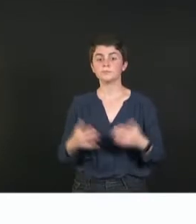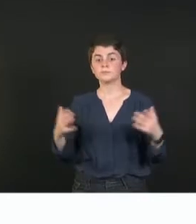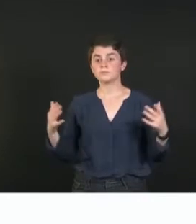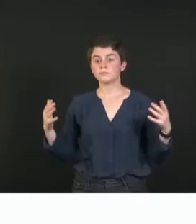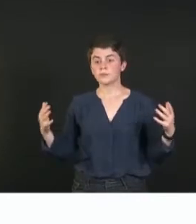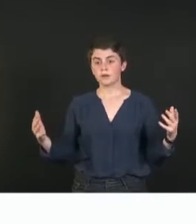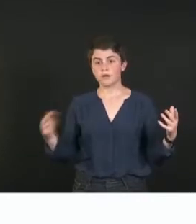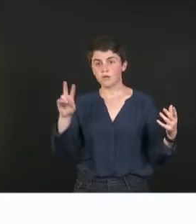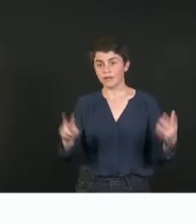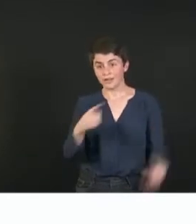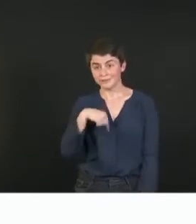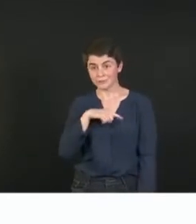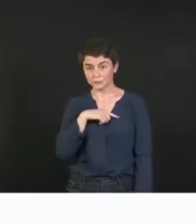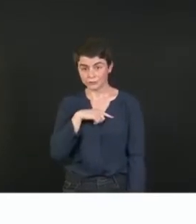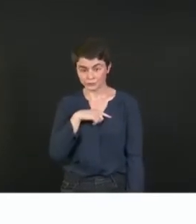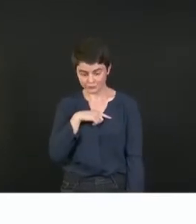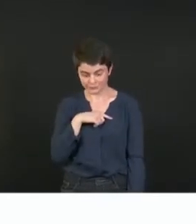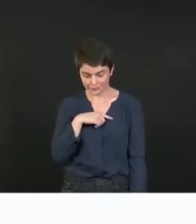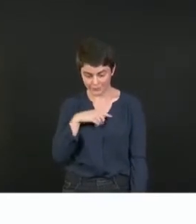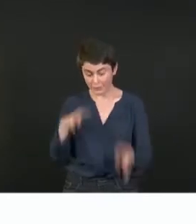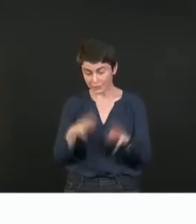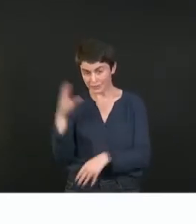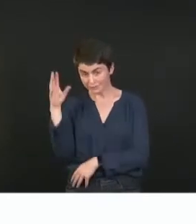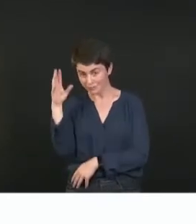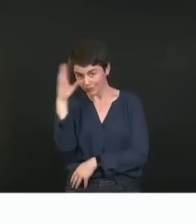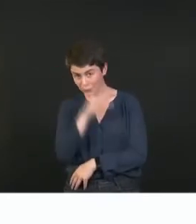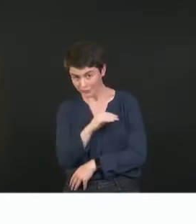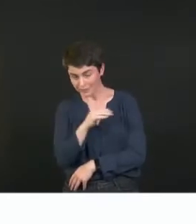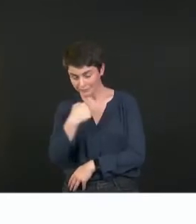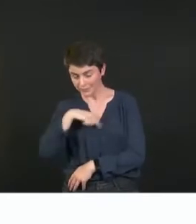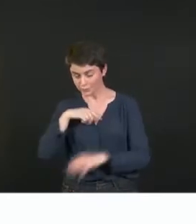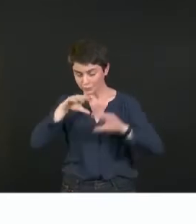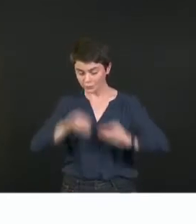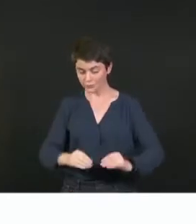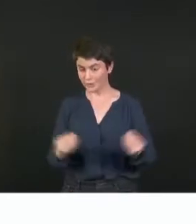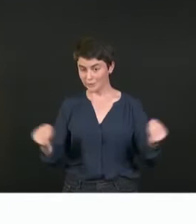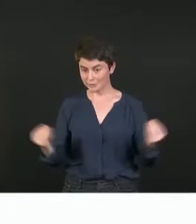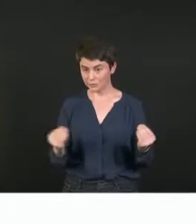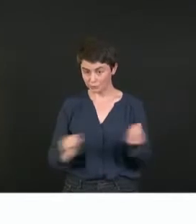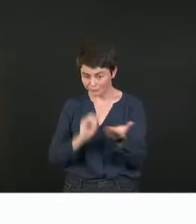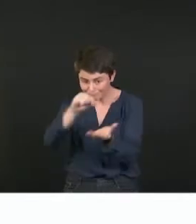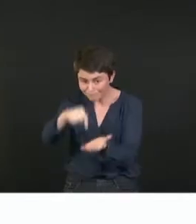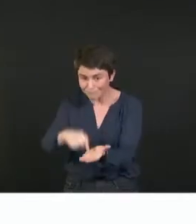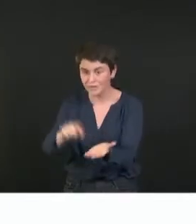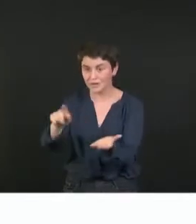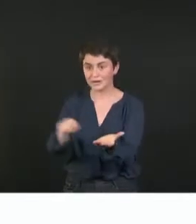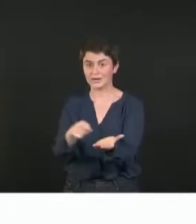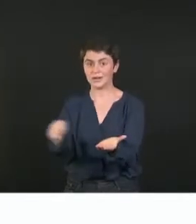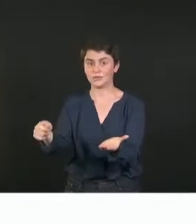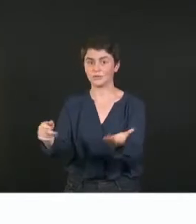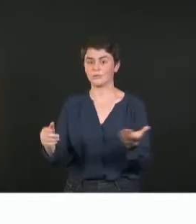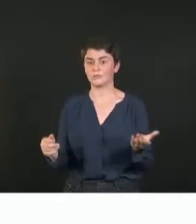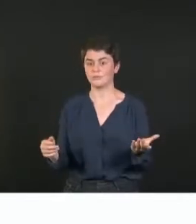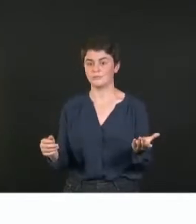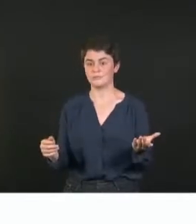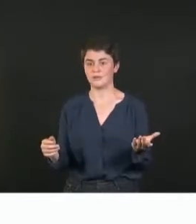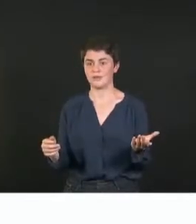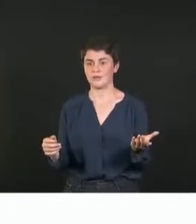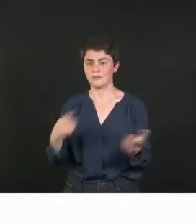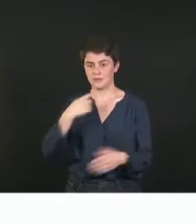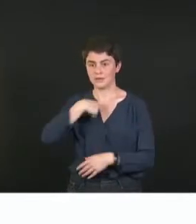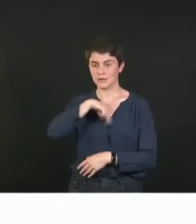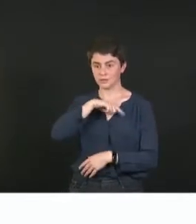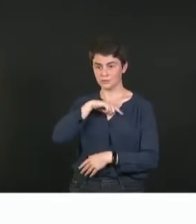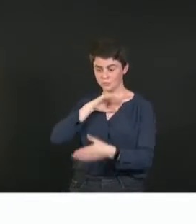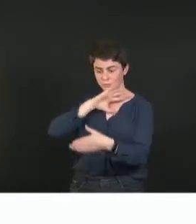On est chez elle. On a peut-être un peu oublié ça. Nous sommes dans la nature, nous sommes part de la